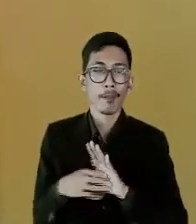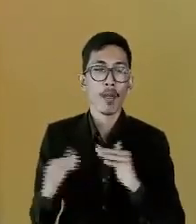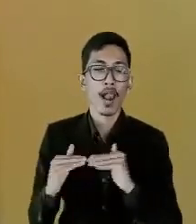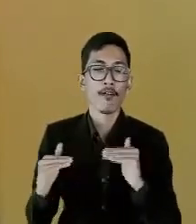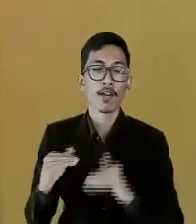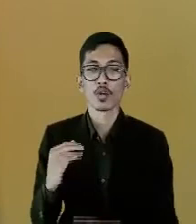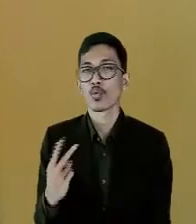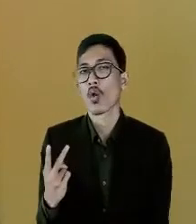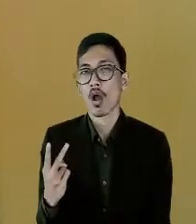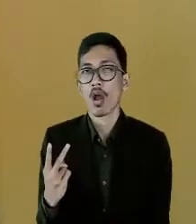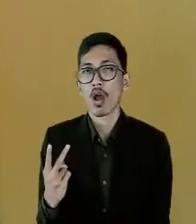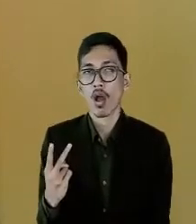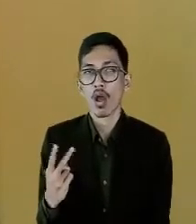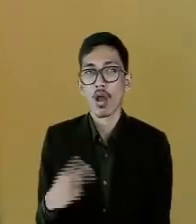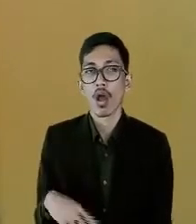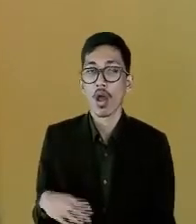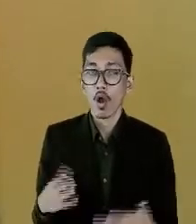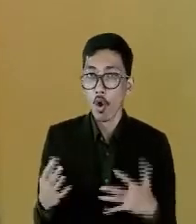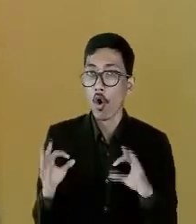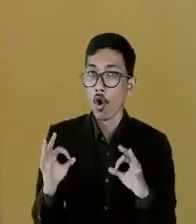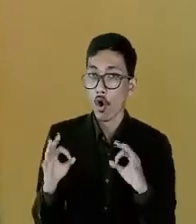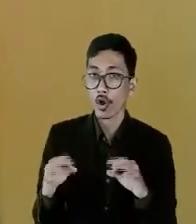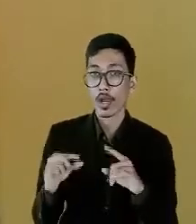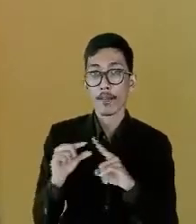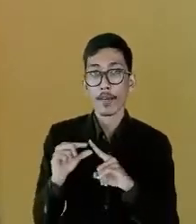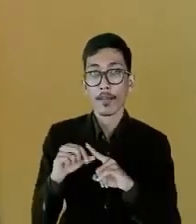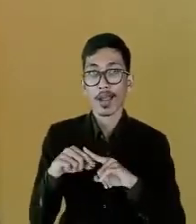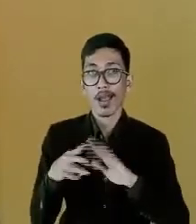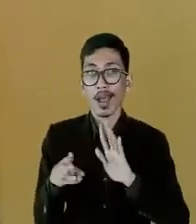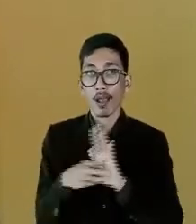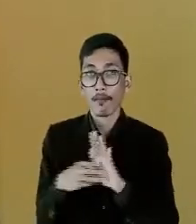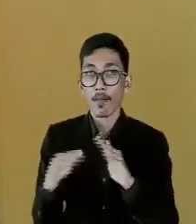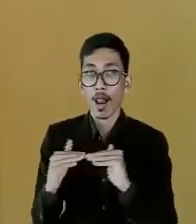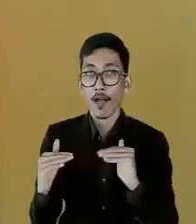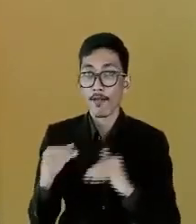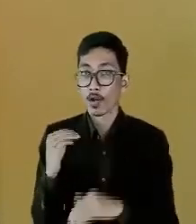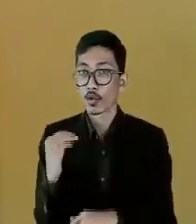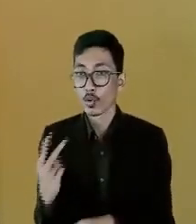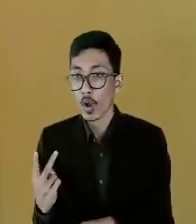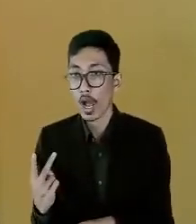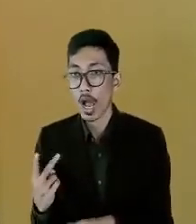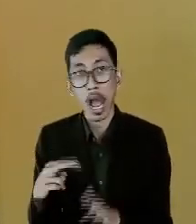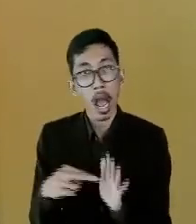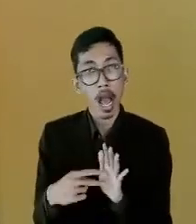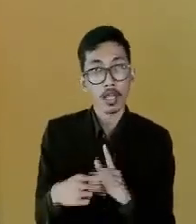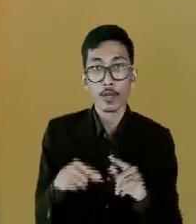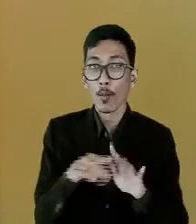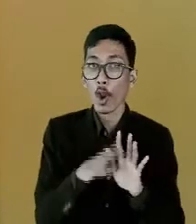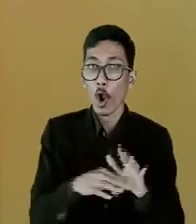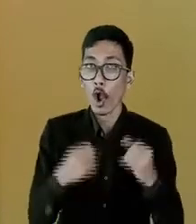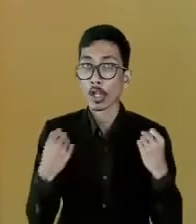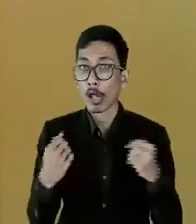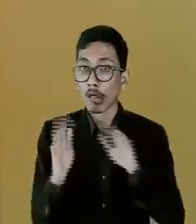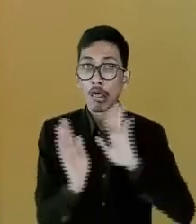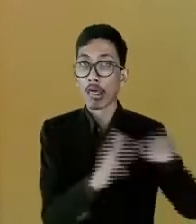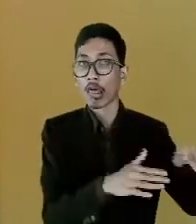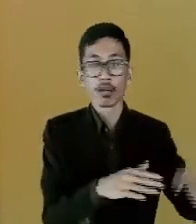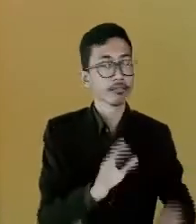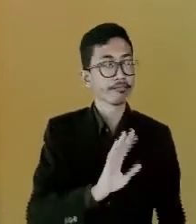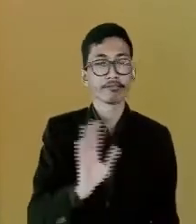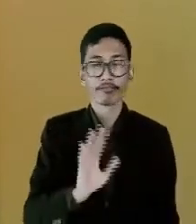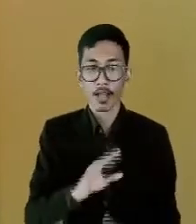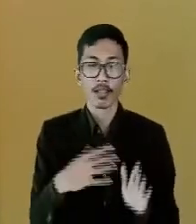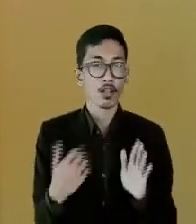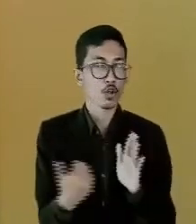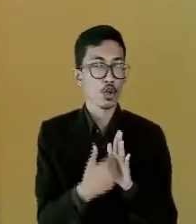Bukan berarti kita lengah terhadap prokes kalau kita sudah ada di level 2. Jangan sampai kita lengah, kita